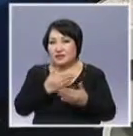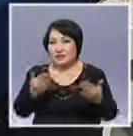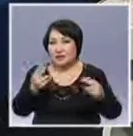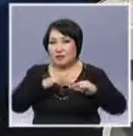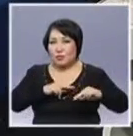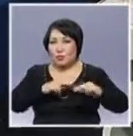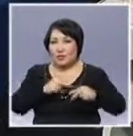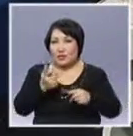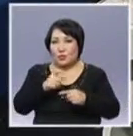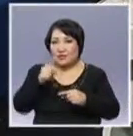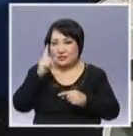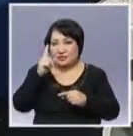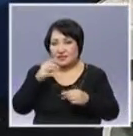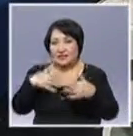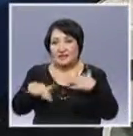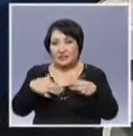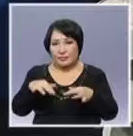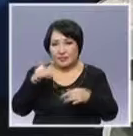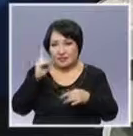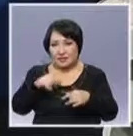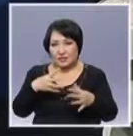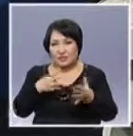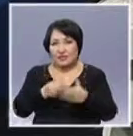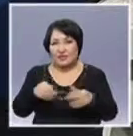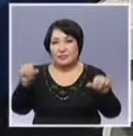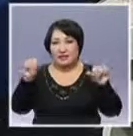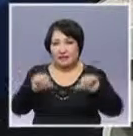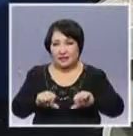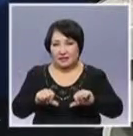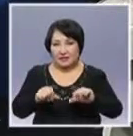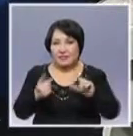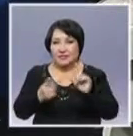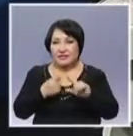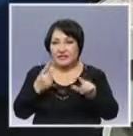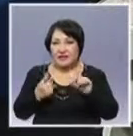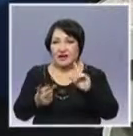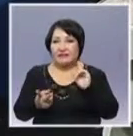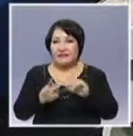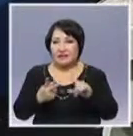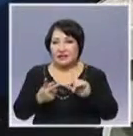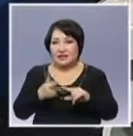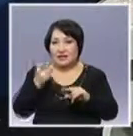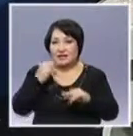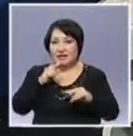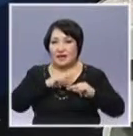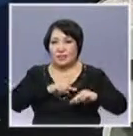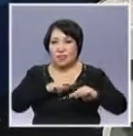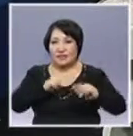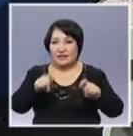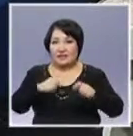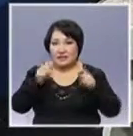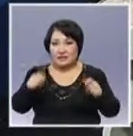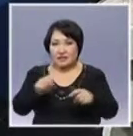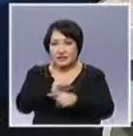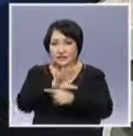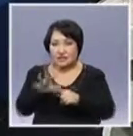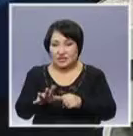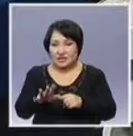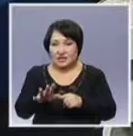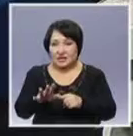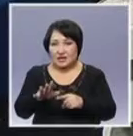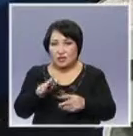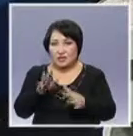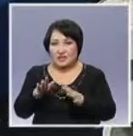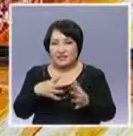очень слабо знают свои права. Это во-первых. Во-вторых, когда работодатель диктует условия. Если он, например,